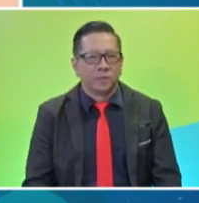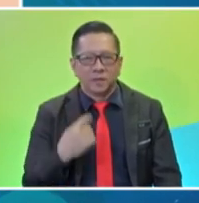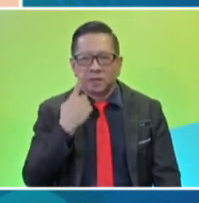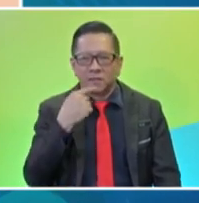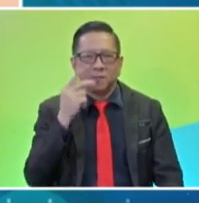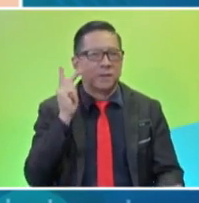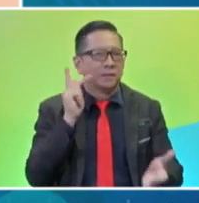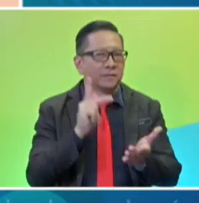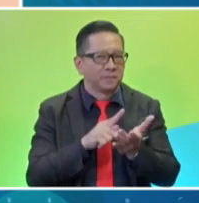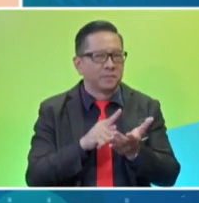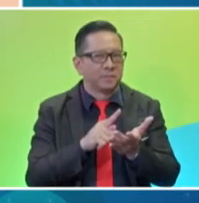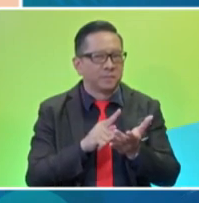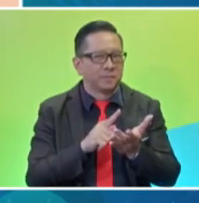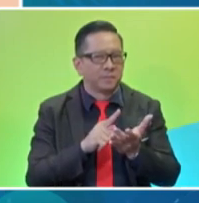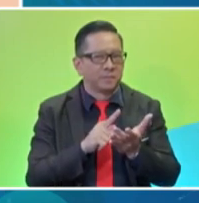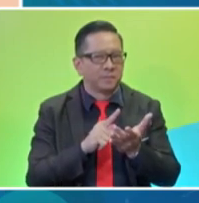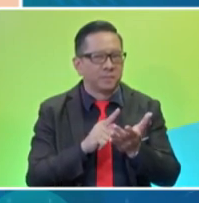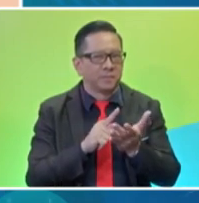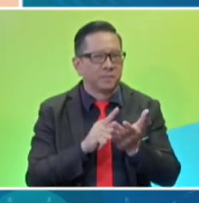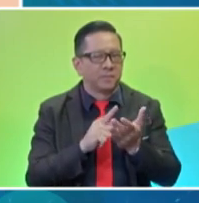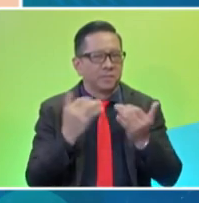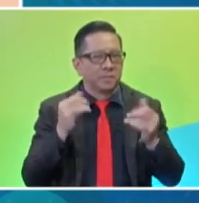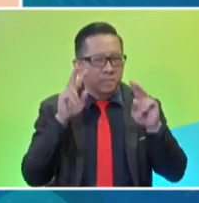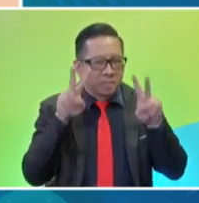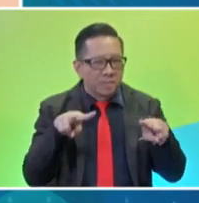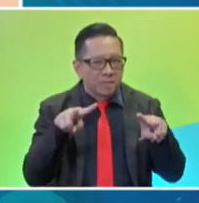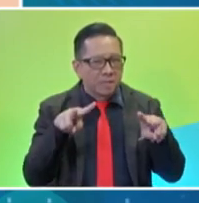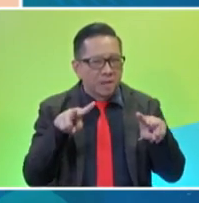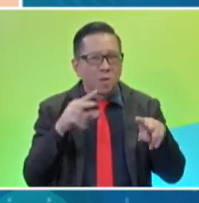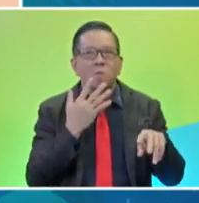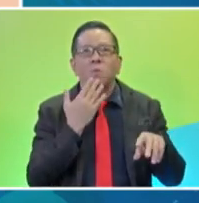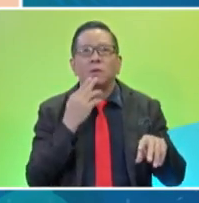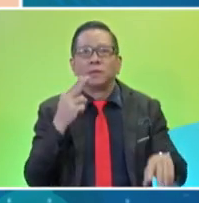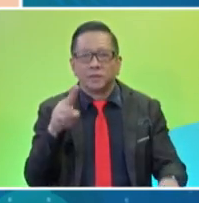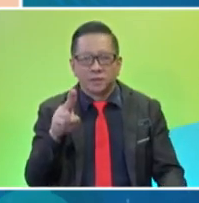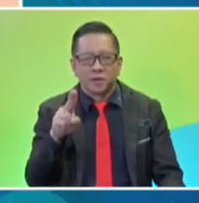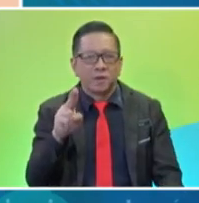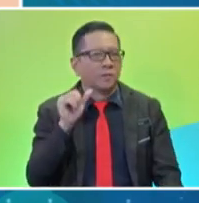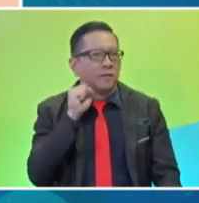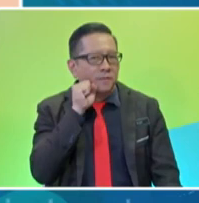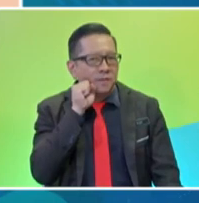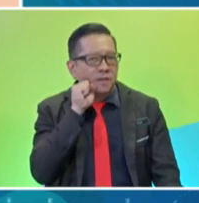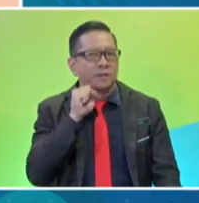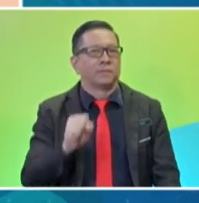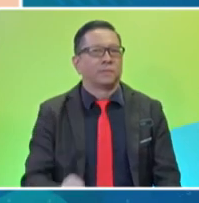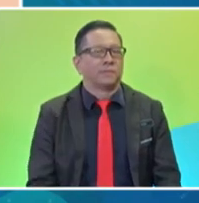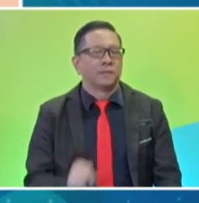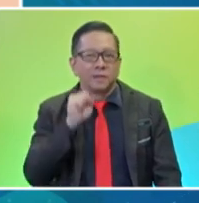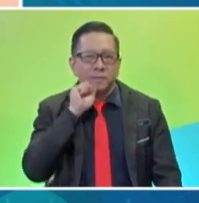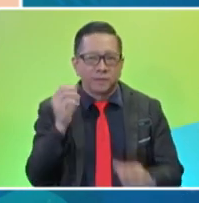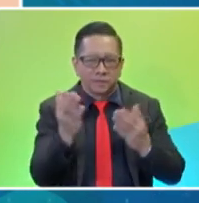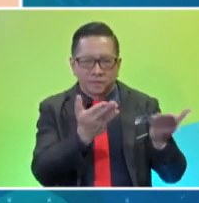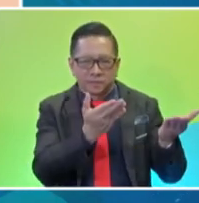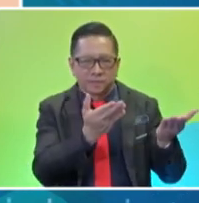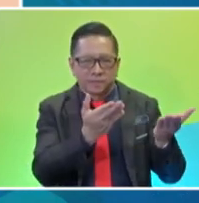tenang Oke Anda boleh lihat di sini ah warna hijau adalah Syarifah silahkan Syarifah